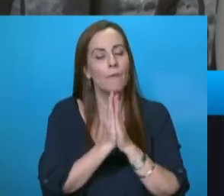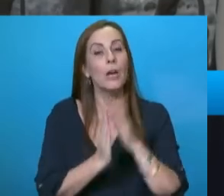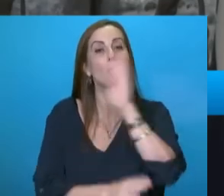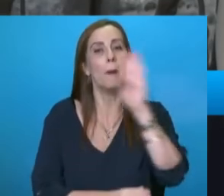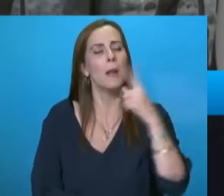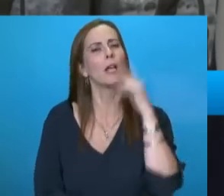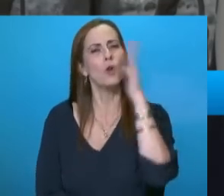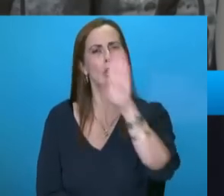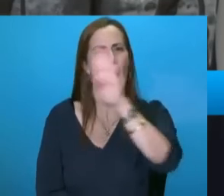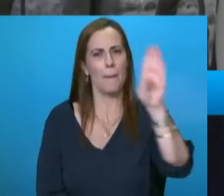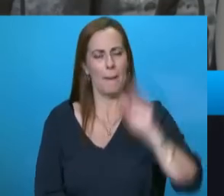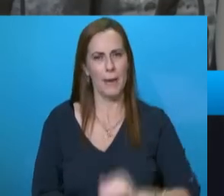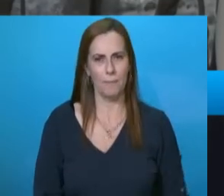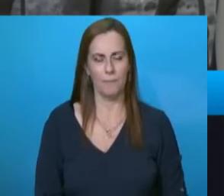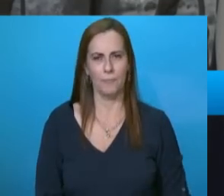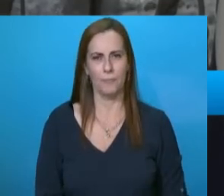ישירות.